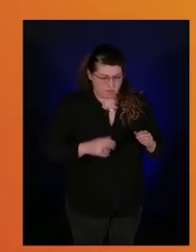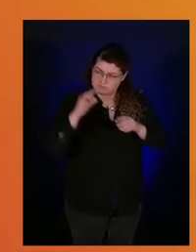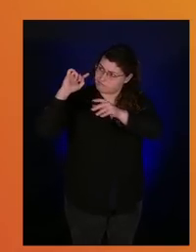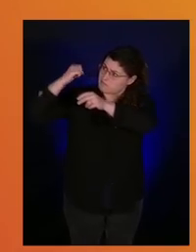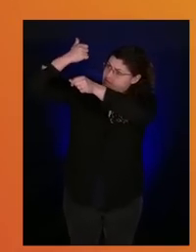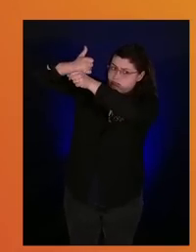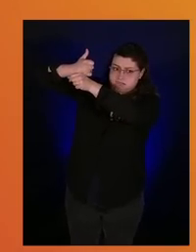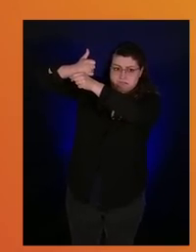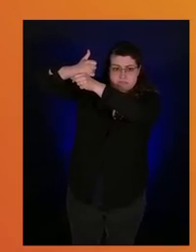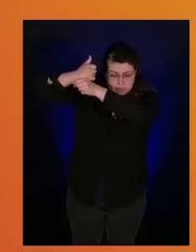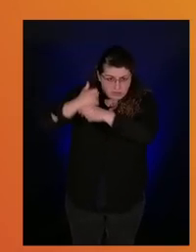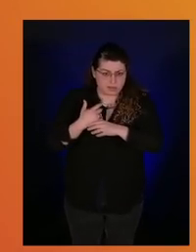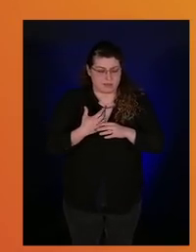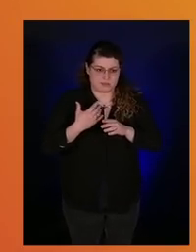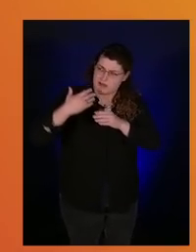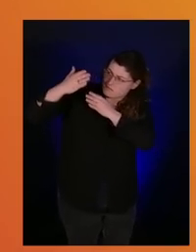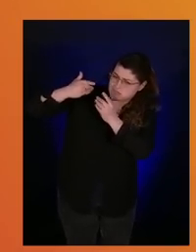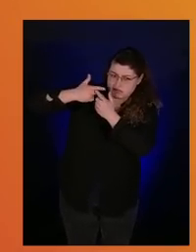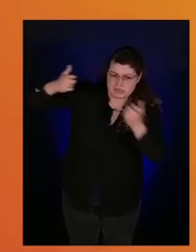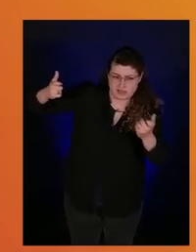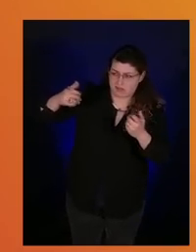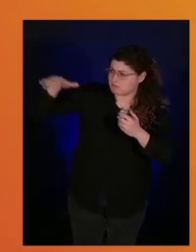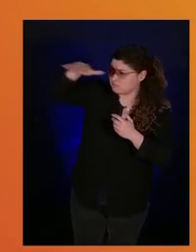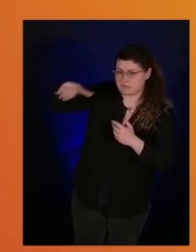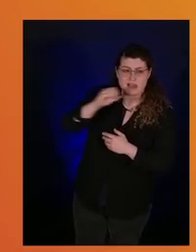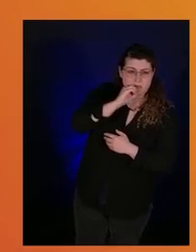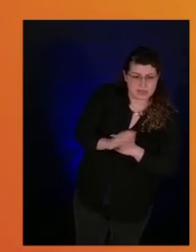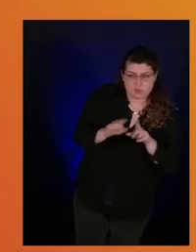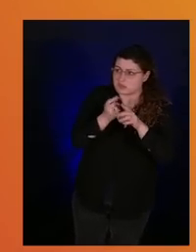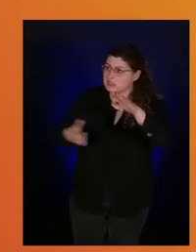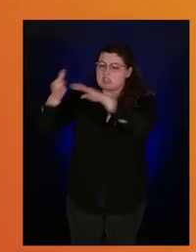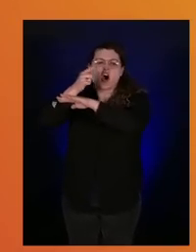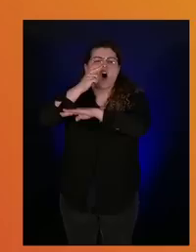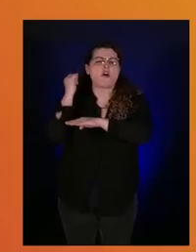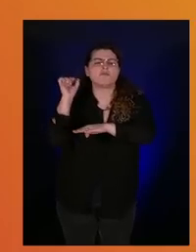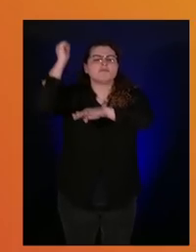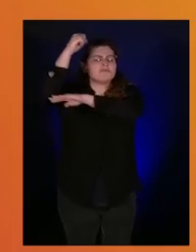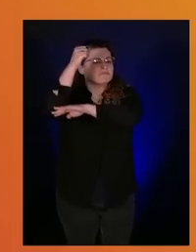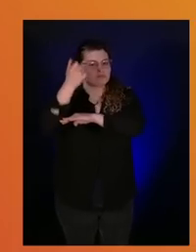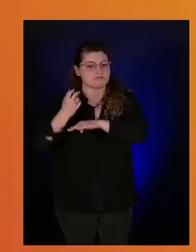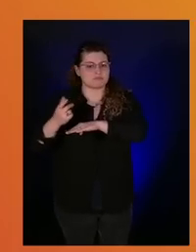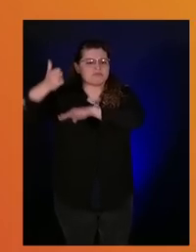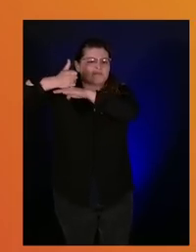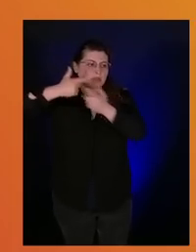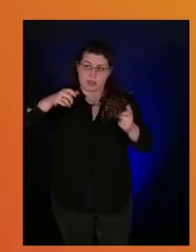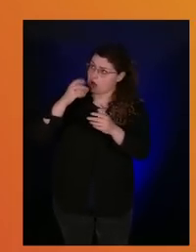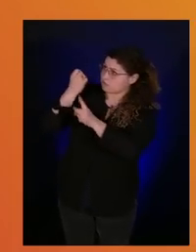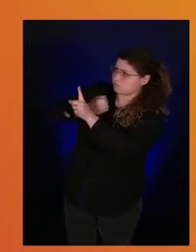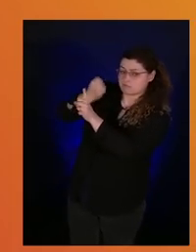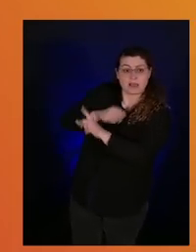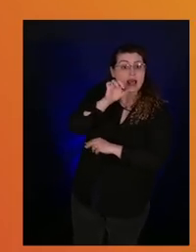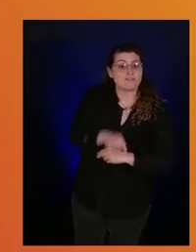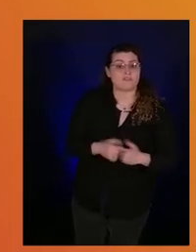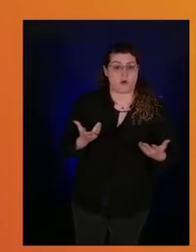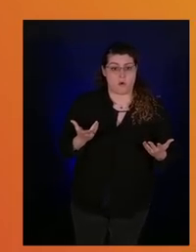domination, d'exploitation que la société capitaliste et patriarcale impose. Et là aussi, nous pouvons être fiers que